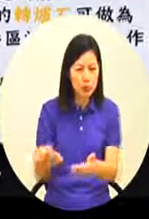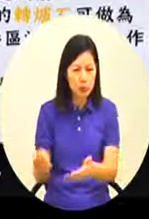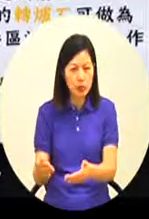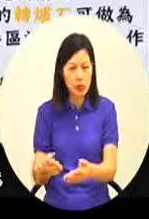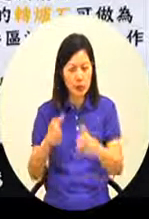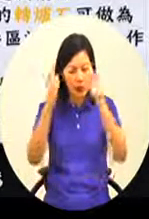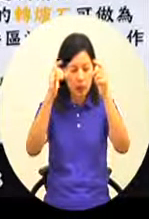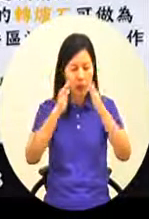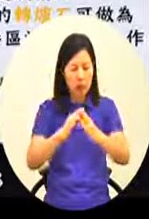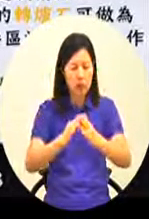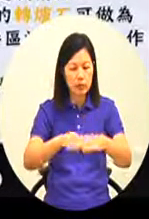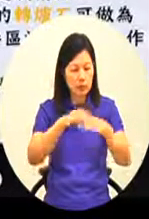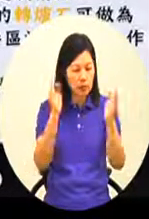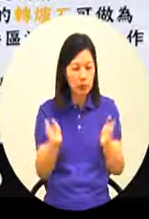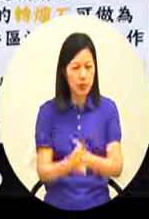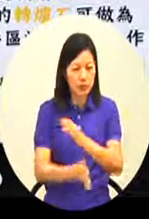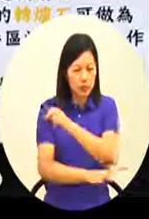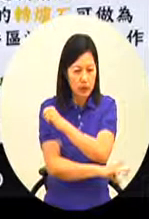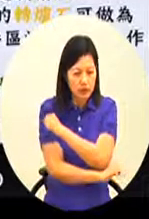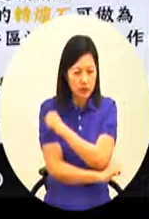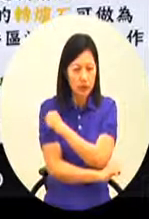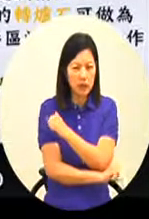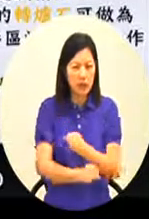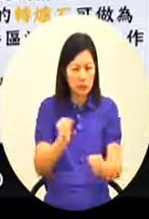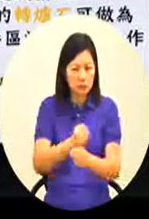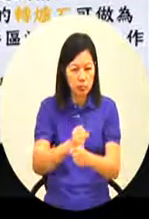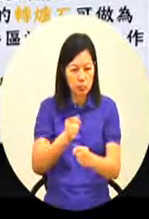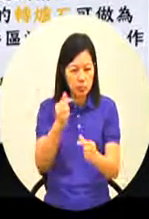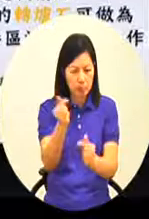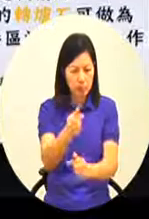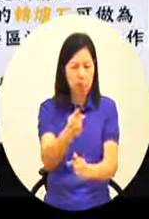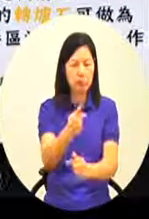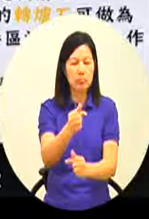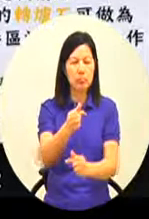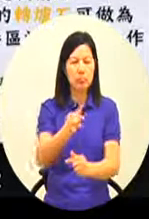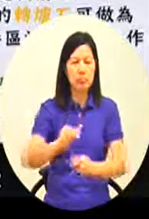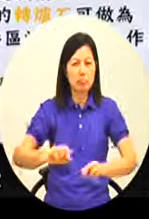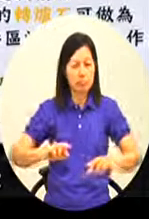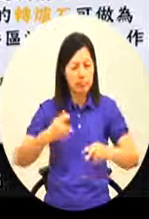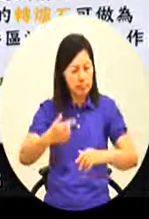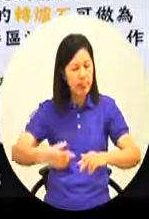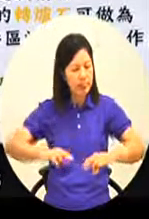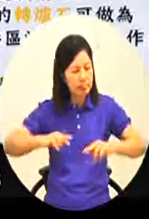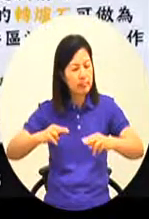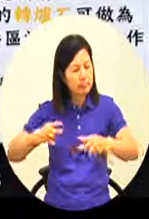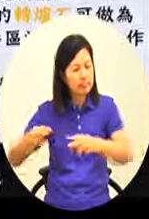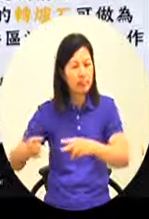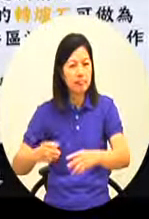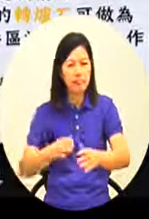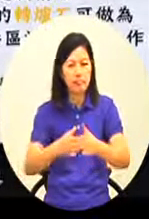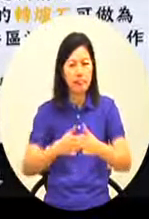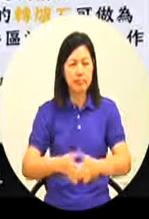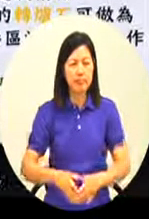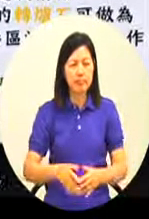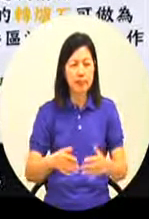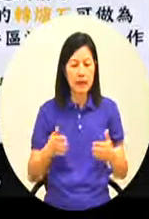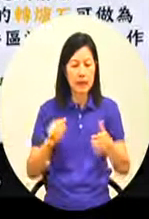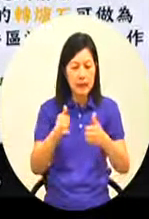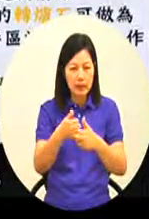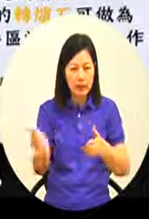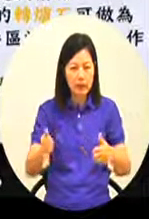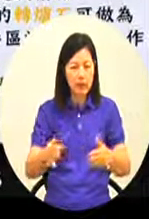个道路的基底层可以做好很好的这个改良，我觉得慢慢来做，那跟所有的议员来沟通，我们都会